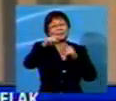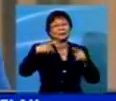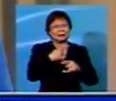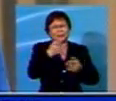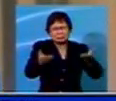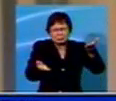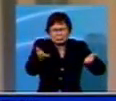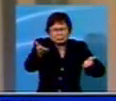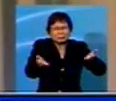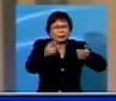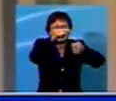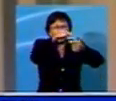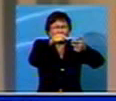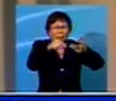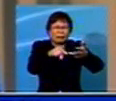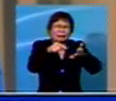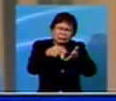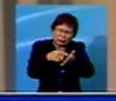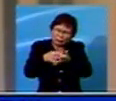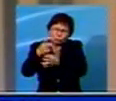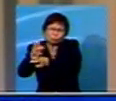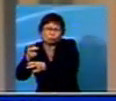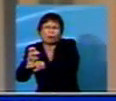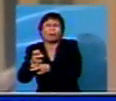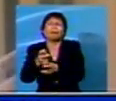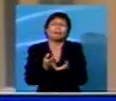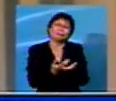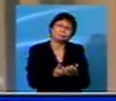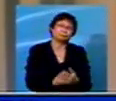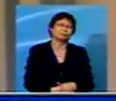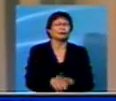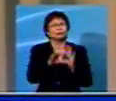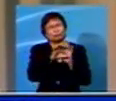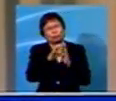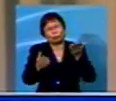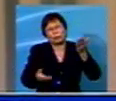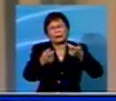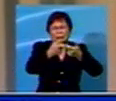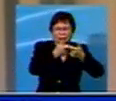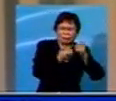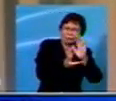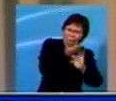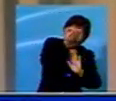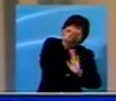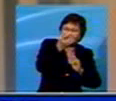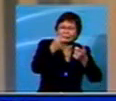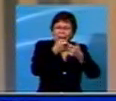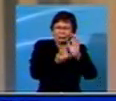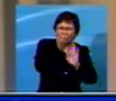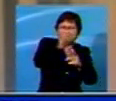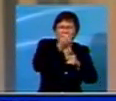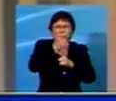perkara-perkara yang agak kadang-kadang sukar misalnya sama ada tarif elektrik nak dinaikkan